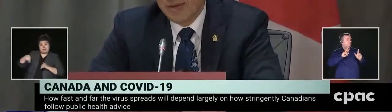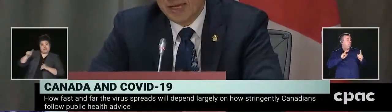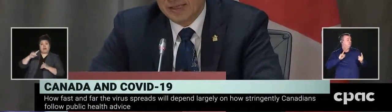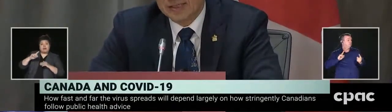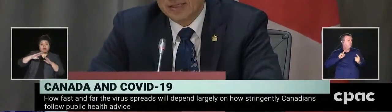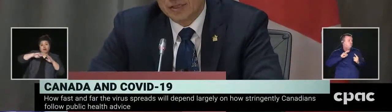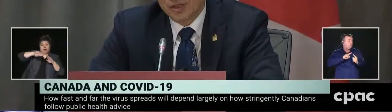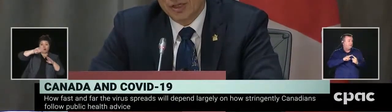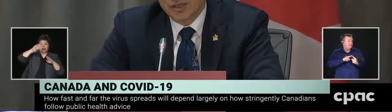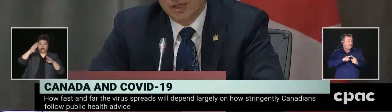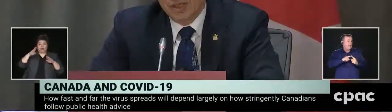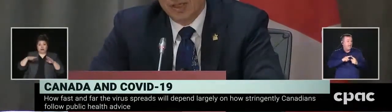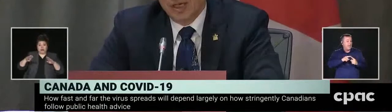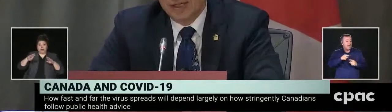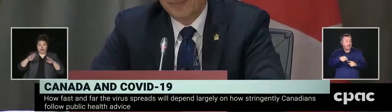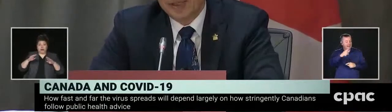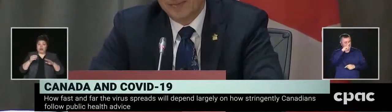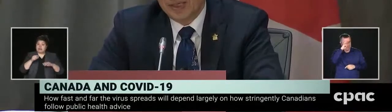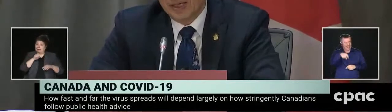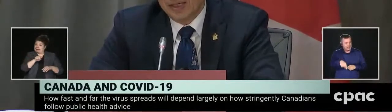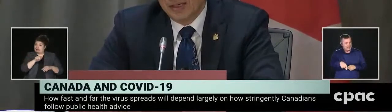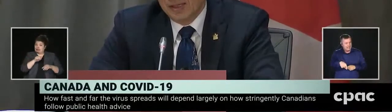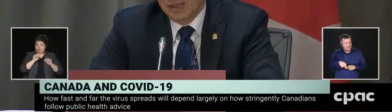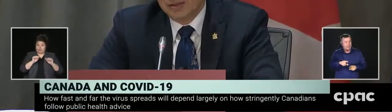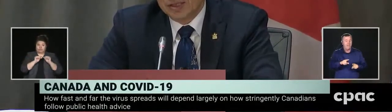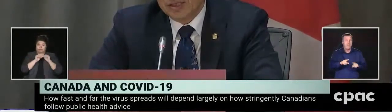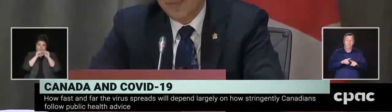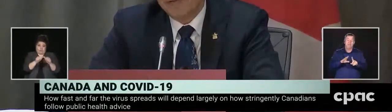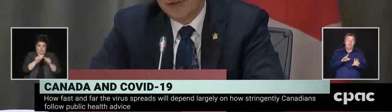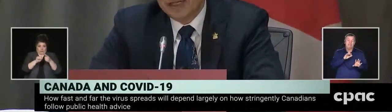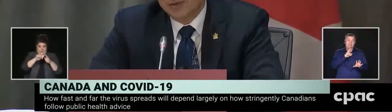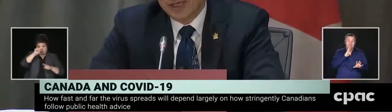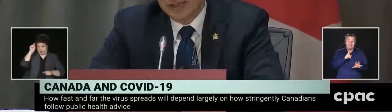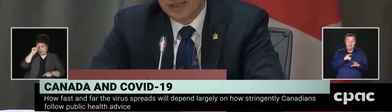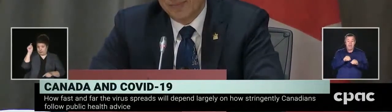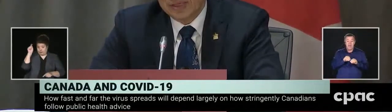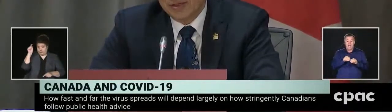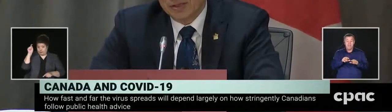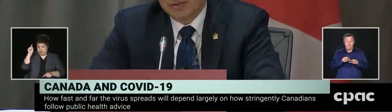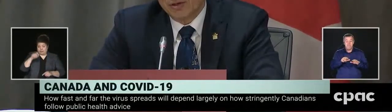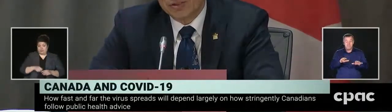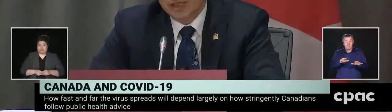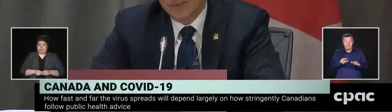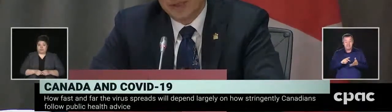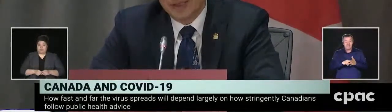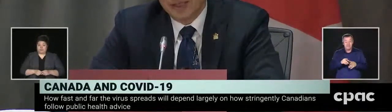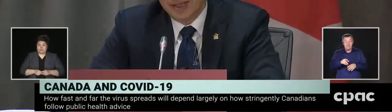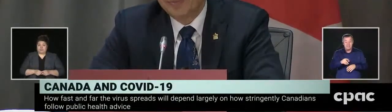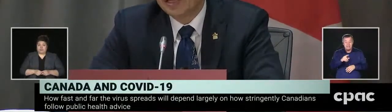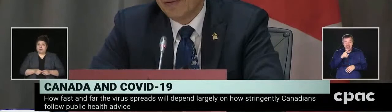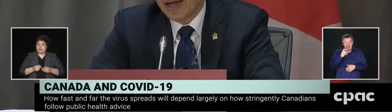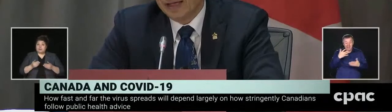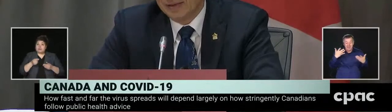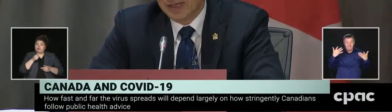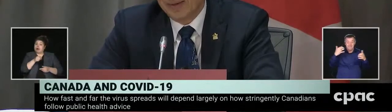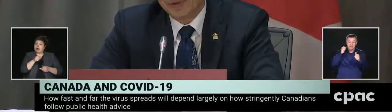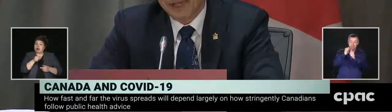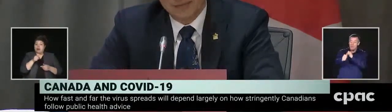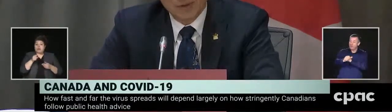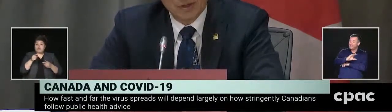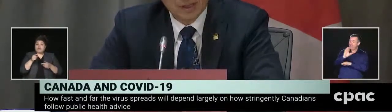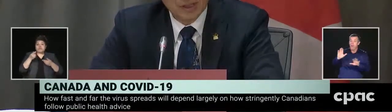l'été. Mais c'est sûr que l'épidémie ne sera pas finie au Canada parce qu'on attend aussi, comme on dit, les petites